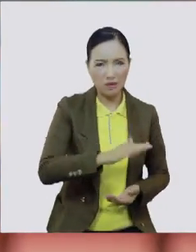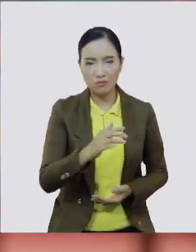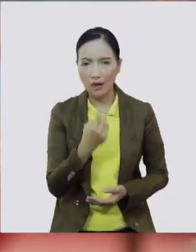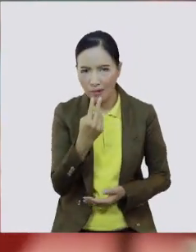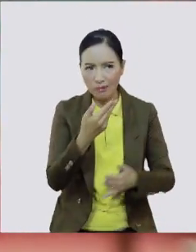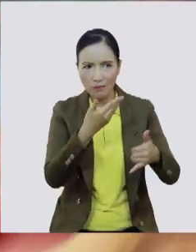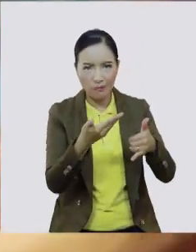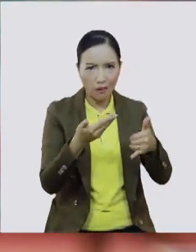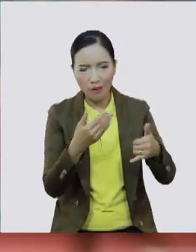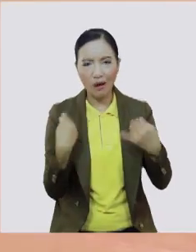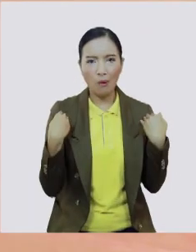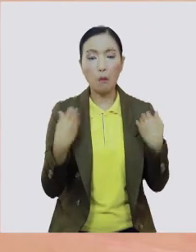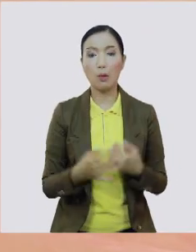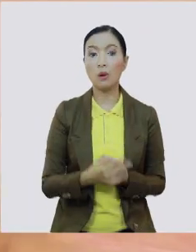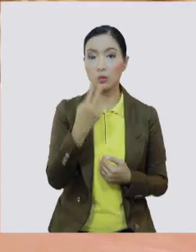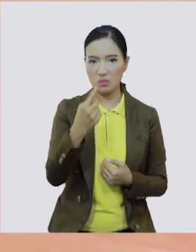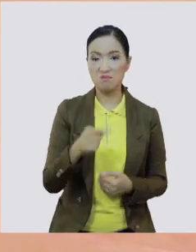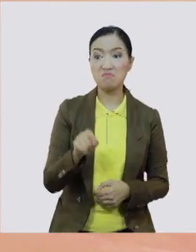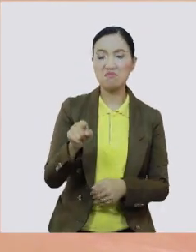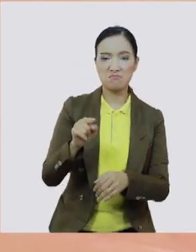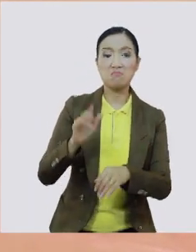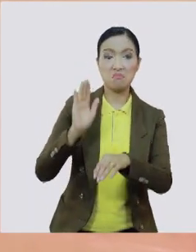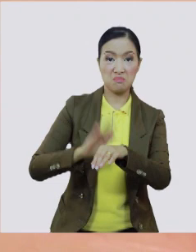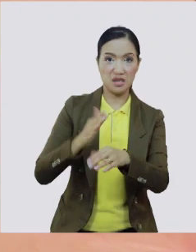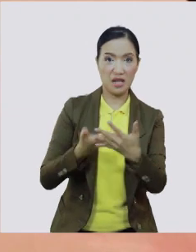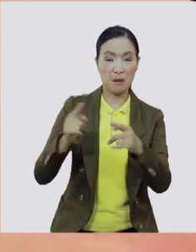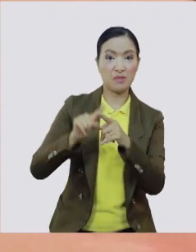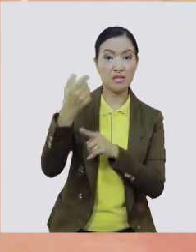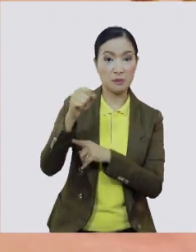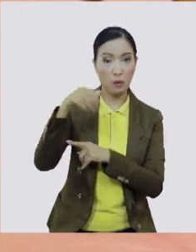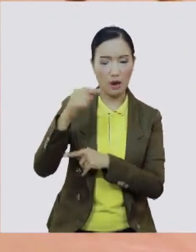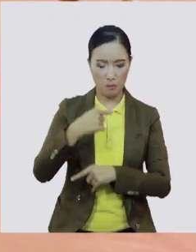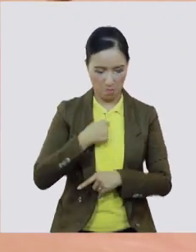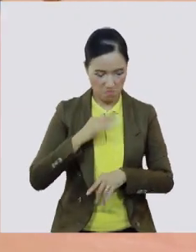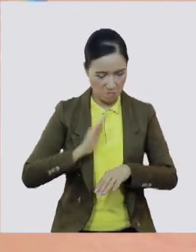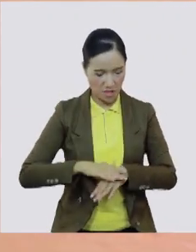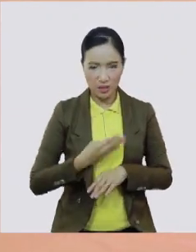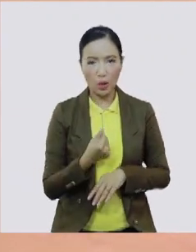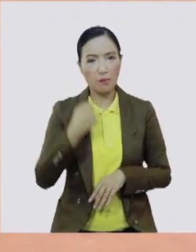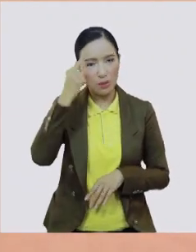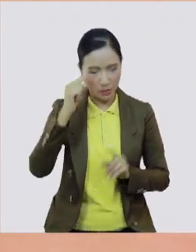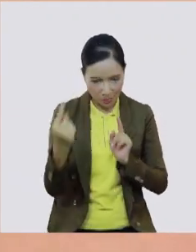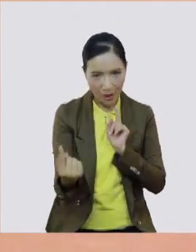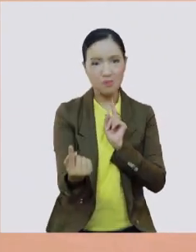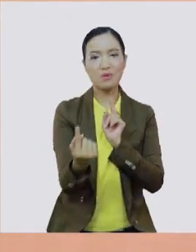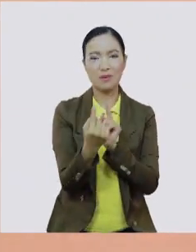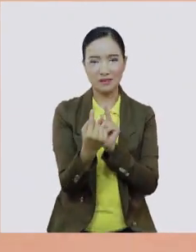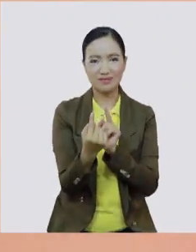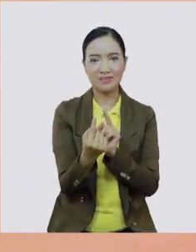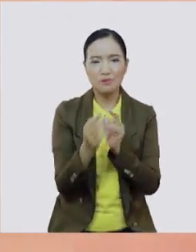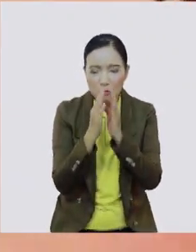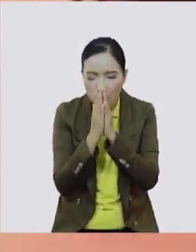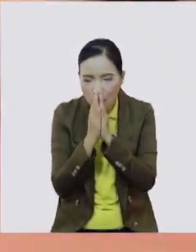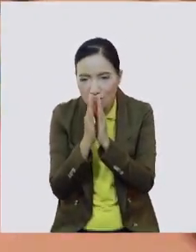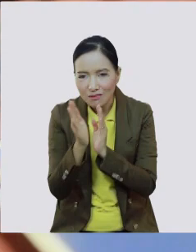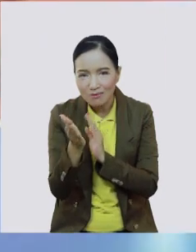ยวลองดูนะครับมือวางอันดับ10กว่ากับมือวางอันดับที่เท่าไหร่ของโลกก็ไม่รู้ถ้าต้องโคจรมาเจอกันนี่ฝากเนื้อ